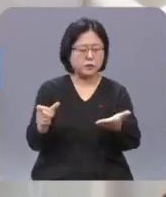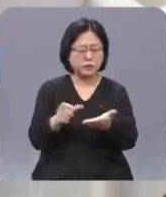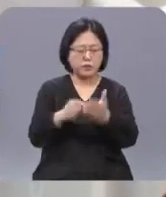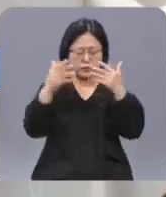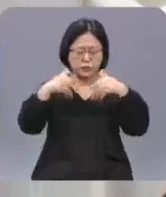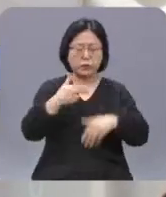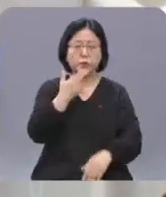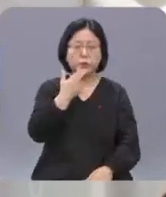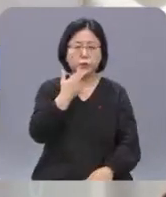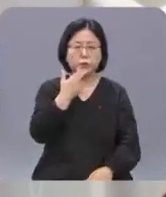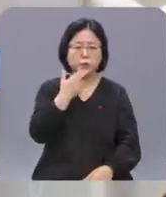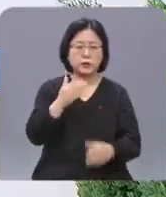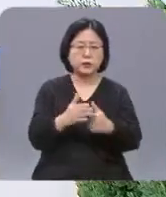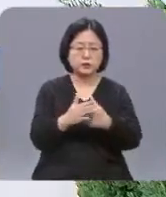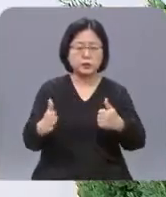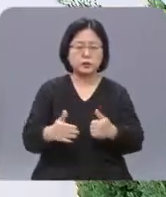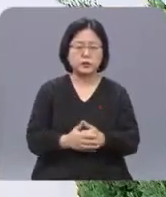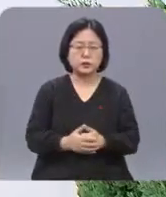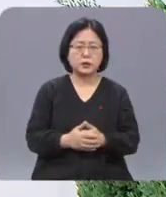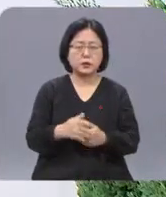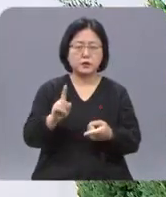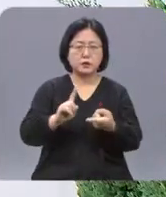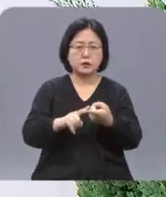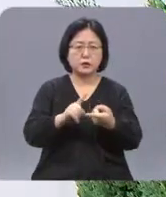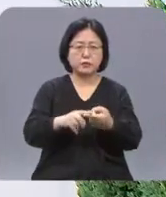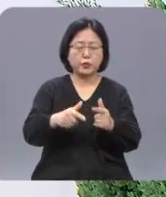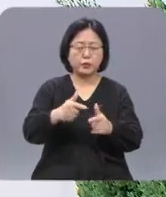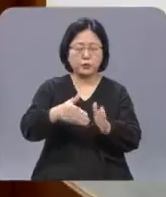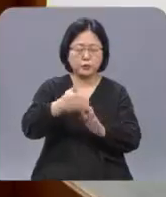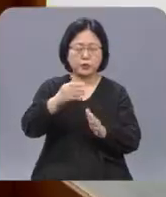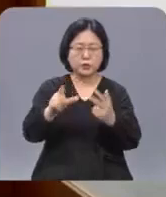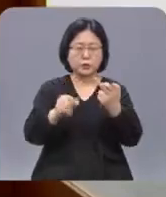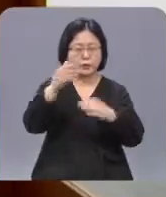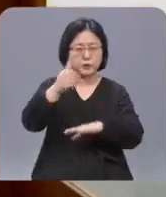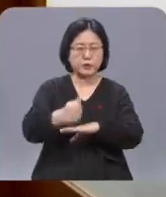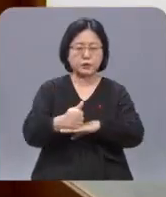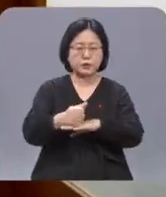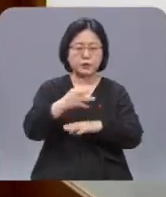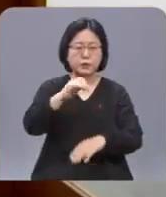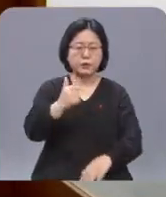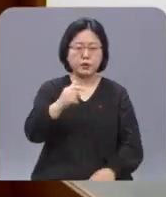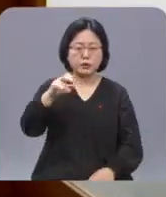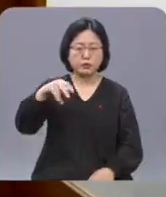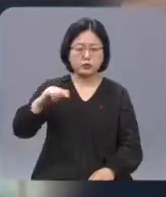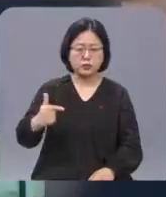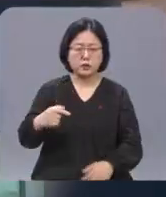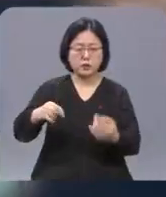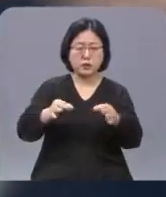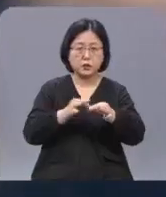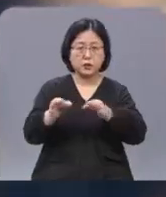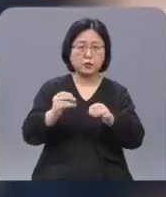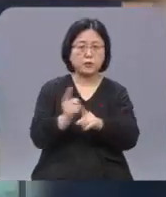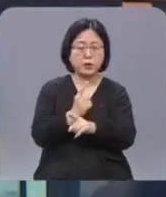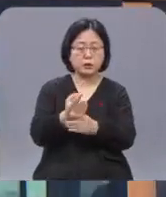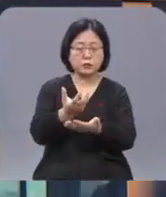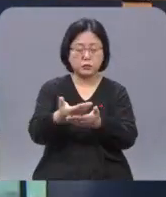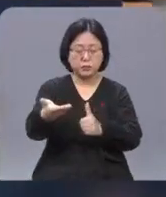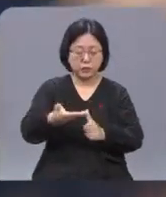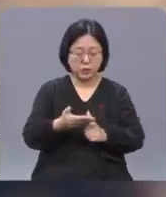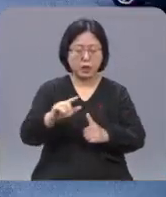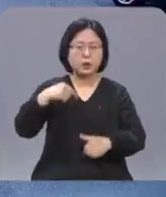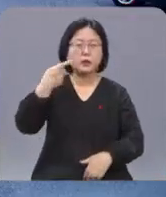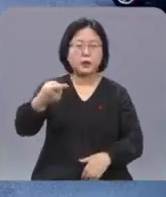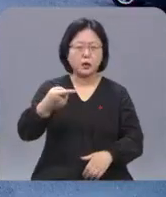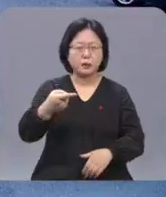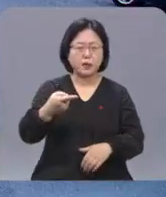조항이 없습니다 그렇기 때문에 이와 관련 목포시는 연말까지 예정된 태원 유진측의 경영 개선안을 받아보고